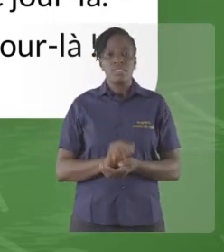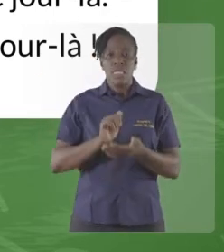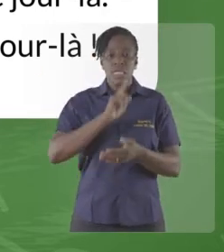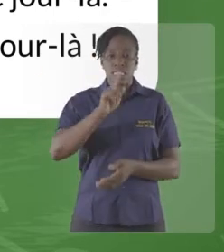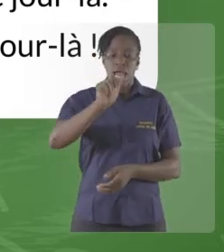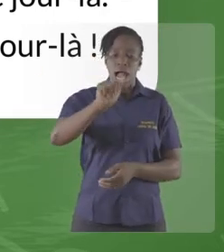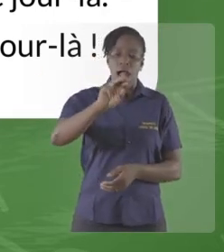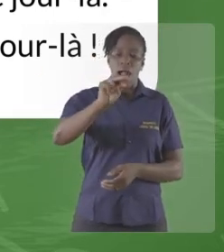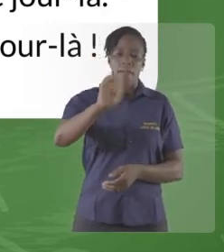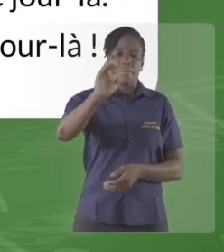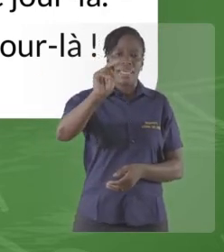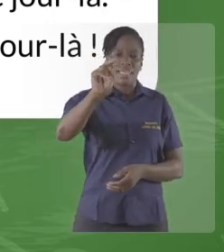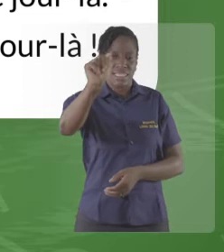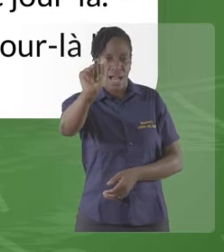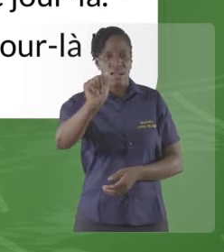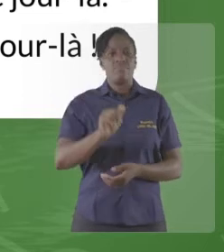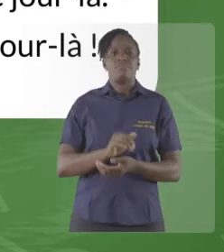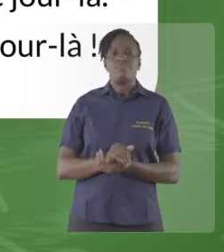C'est bien sûr Amina.